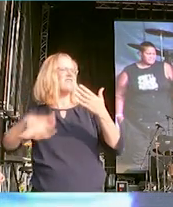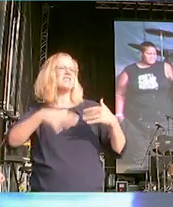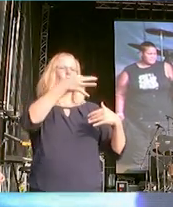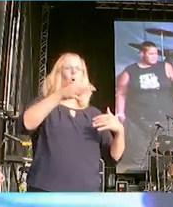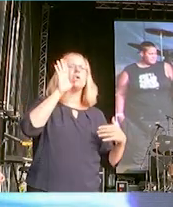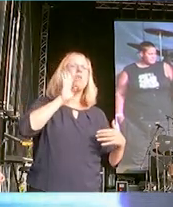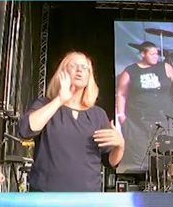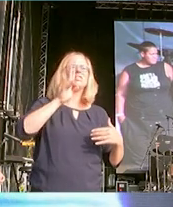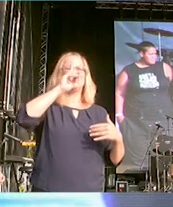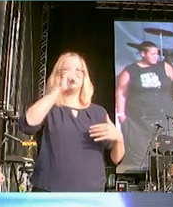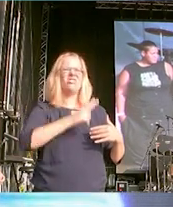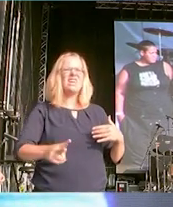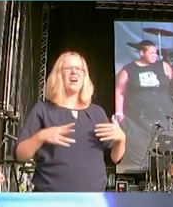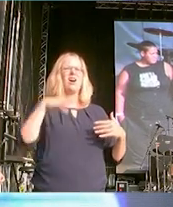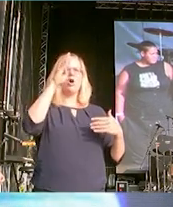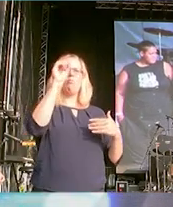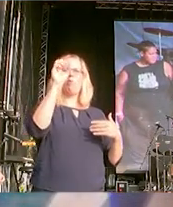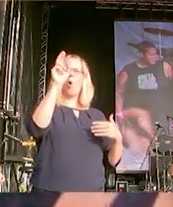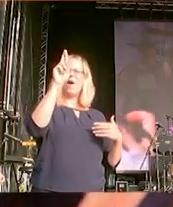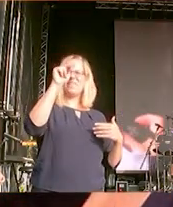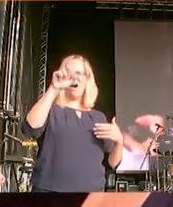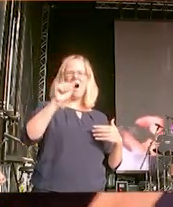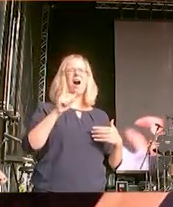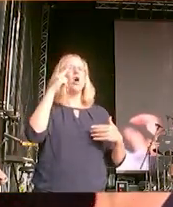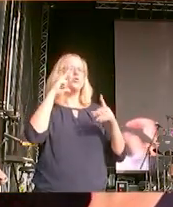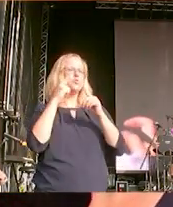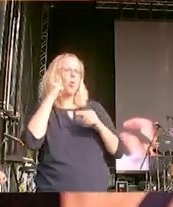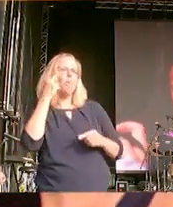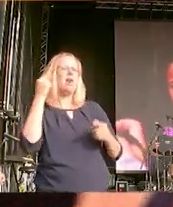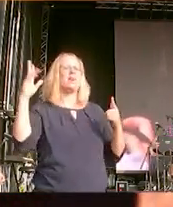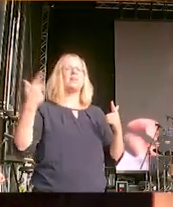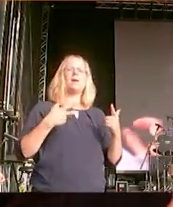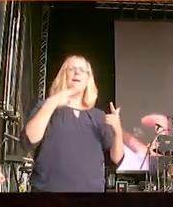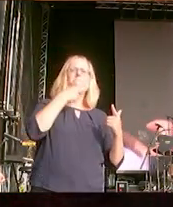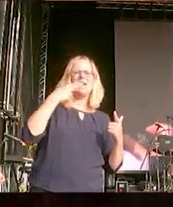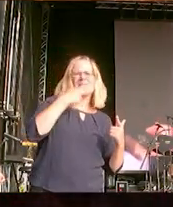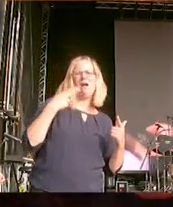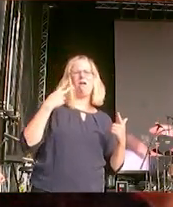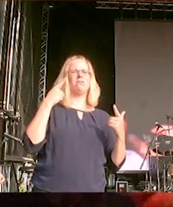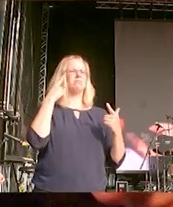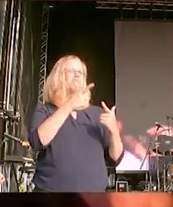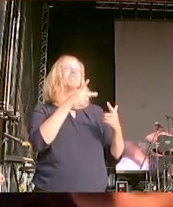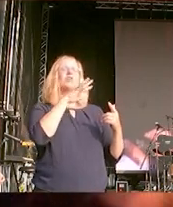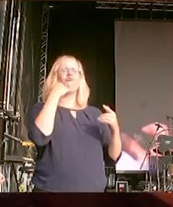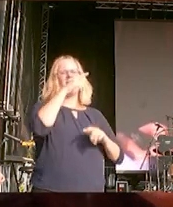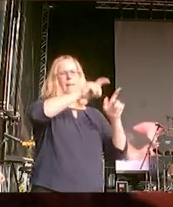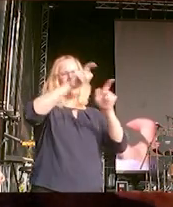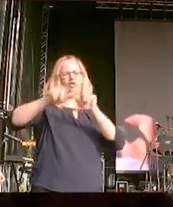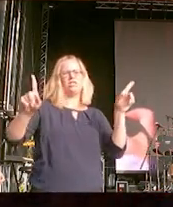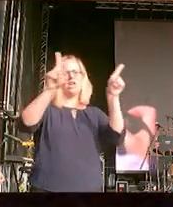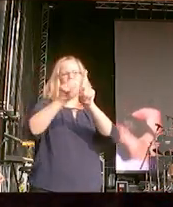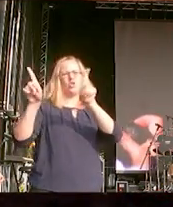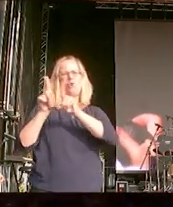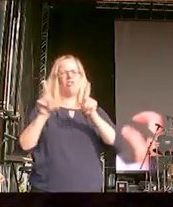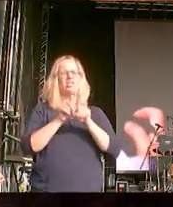Zwickau, Borna, Döbeln und Pirna. Wir haben viele Menschen getroffen, wir haben viele